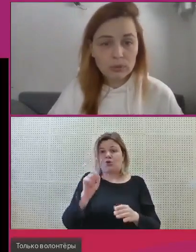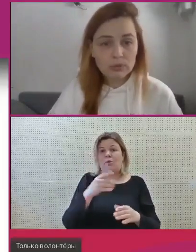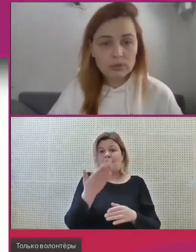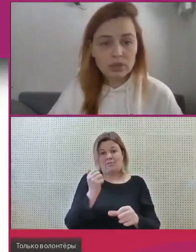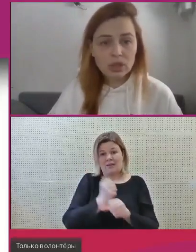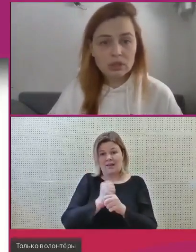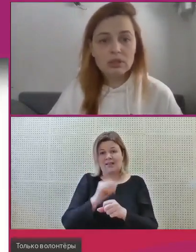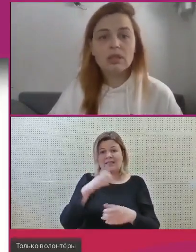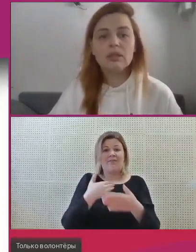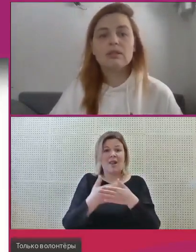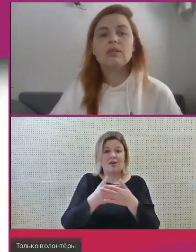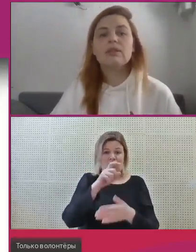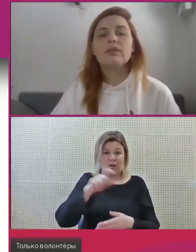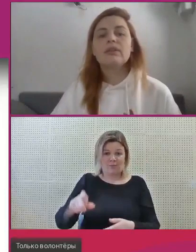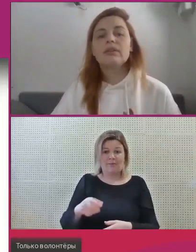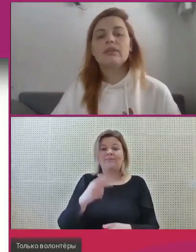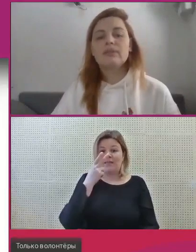могу нажать. Ага.